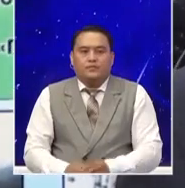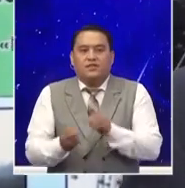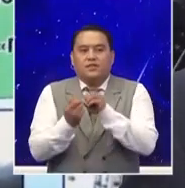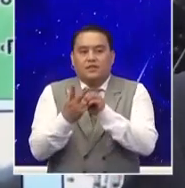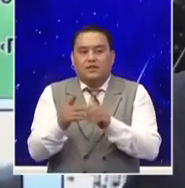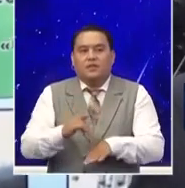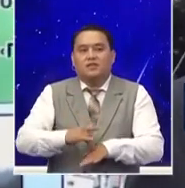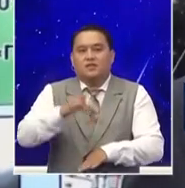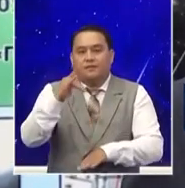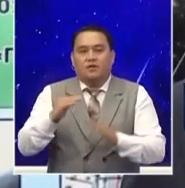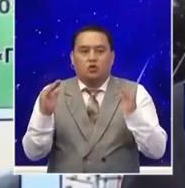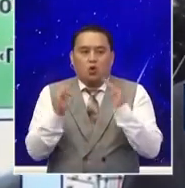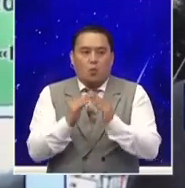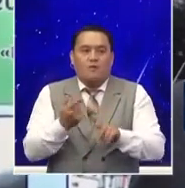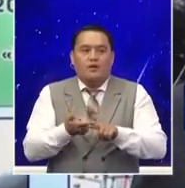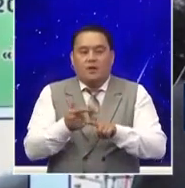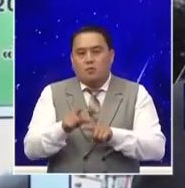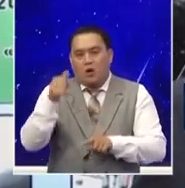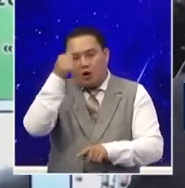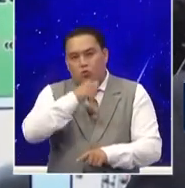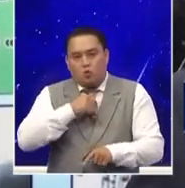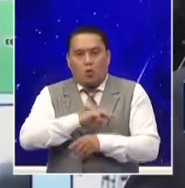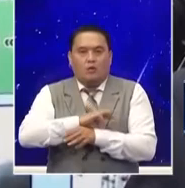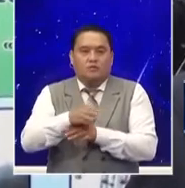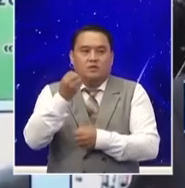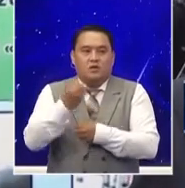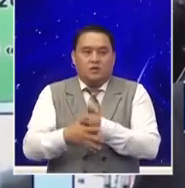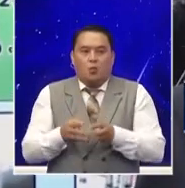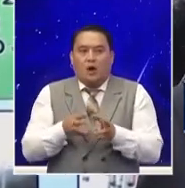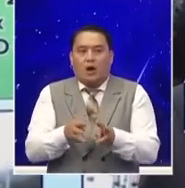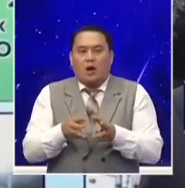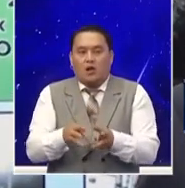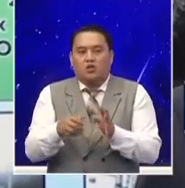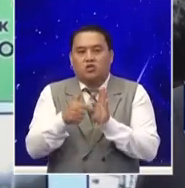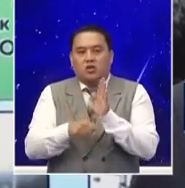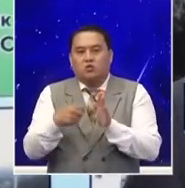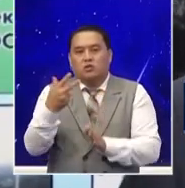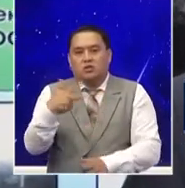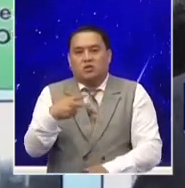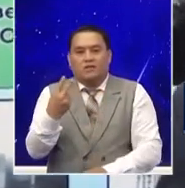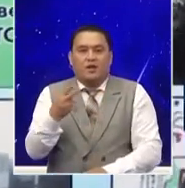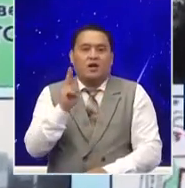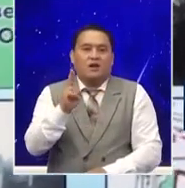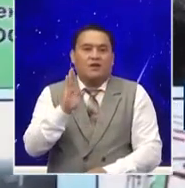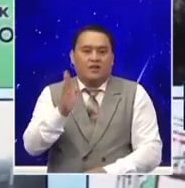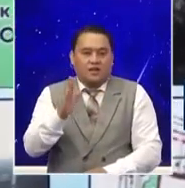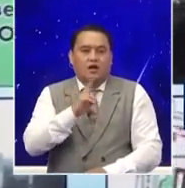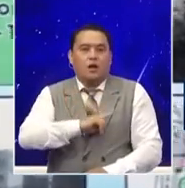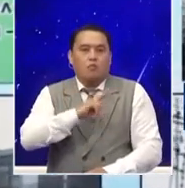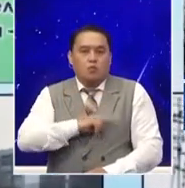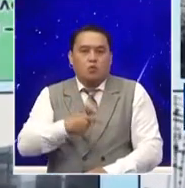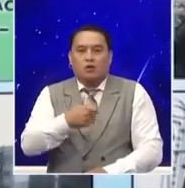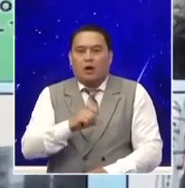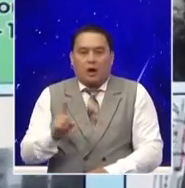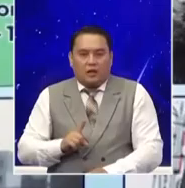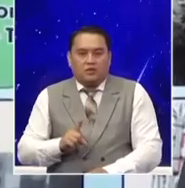13 многоквартирных жилых домов мы в этом году планируем охватить централизованным отоплением. Это 632 квартиры. Котельные будут работать на природном